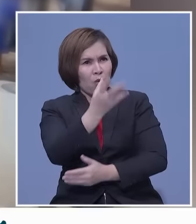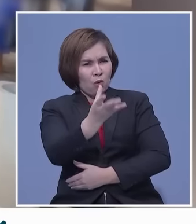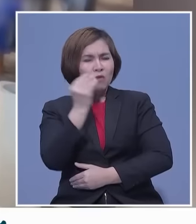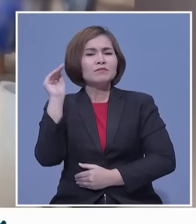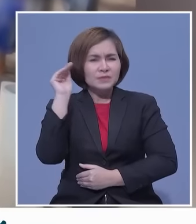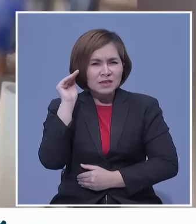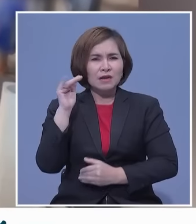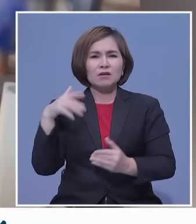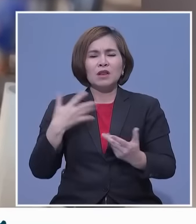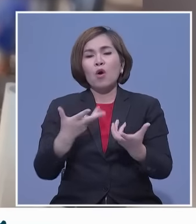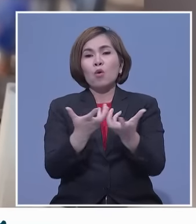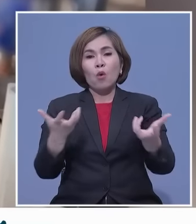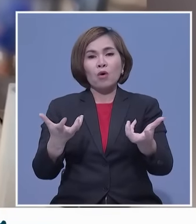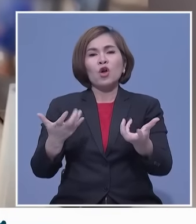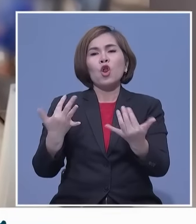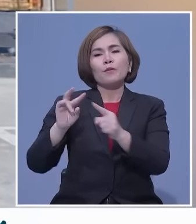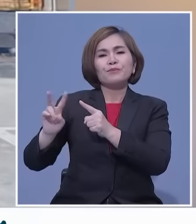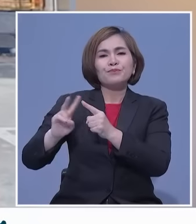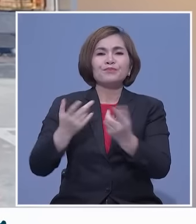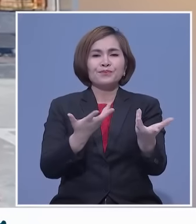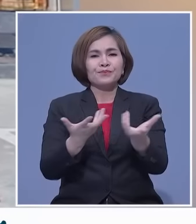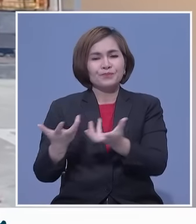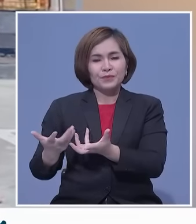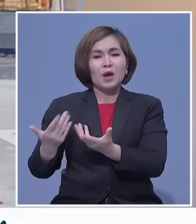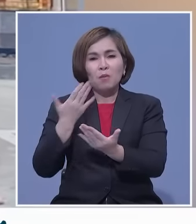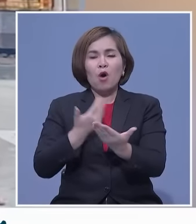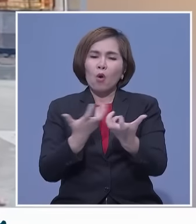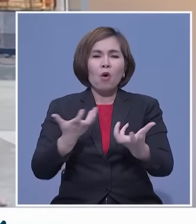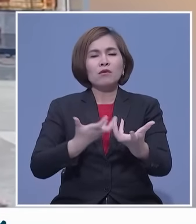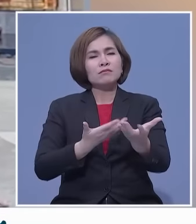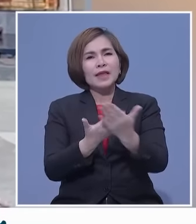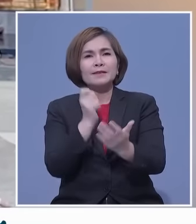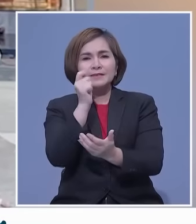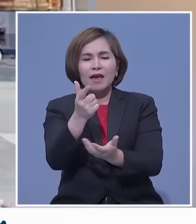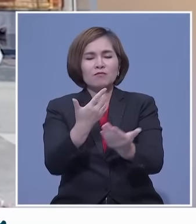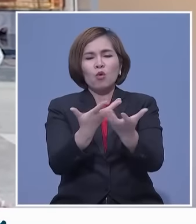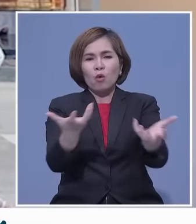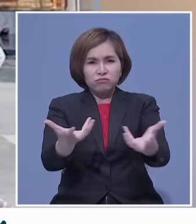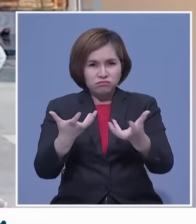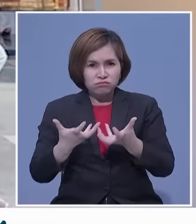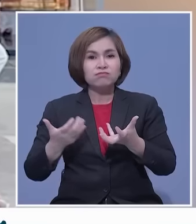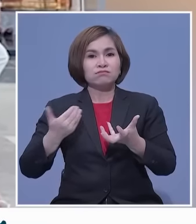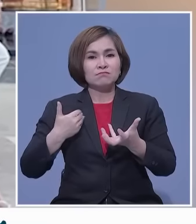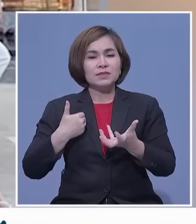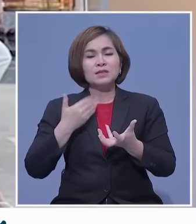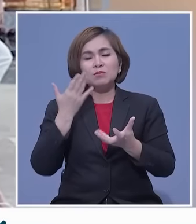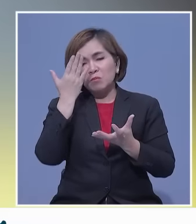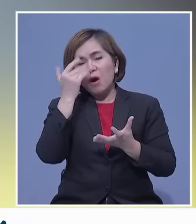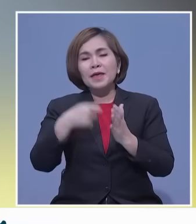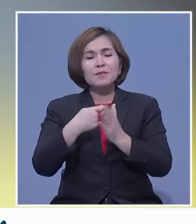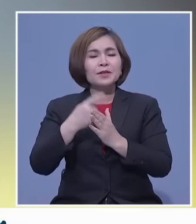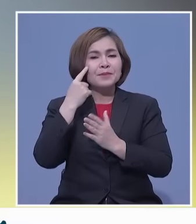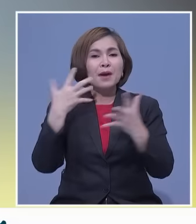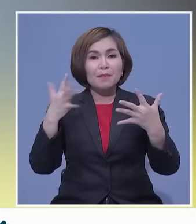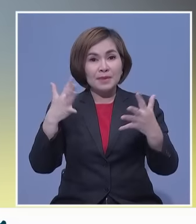พอสินค้าไม่เป็นไรอันนั้นเชื่ออยู่แล้วเพราะเราซื้อขายกันสินค้าก็ต้องมาแต่มากกว่านั้นคือถ้าคุณเข้า